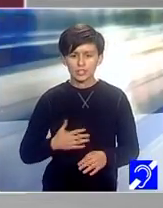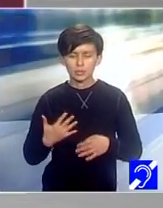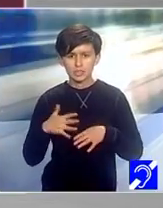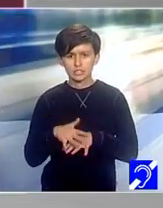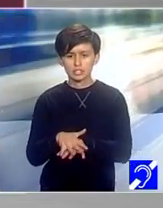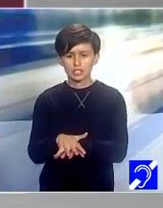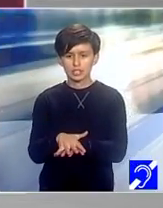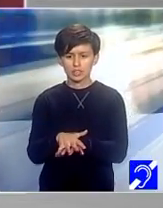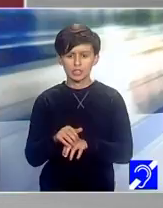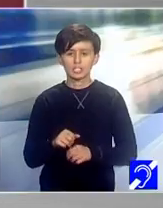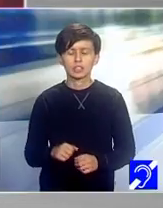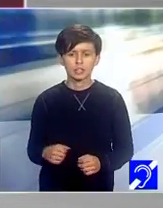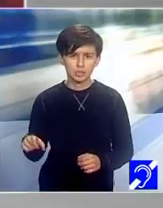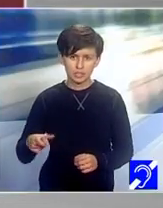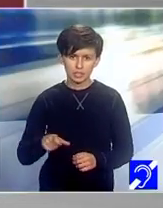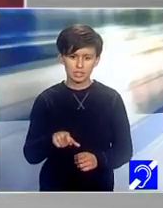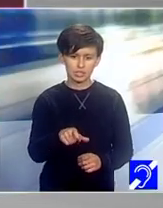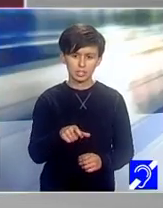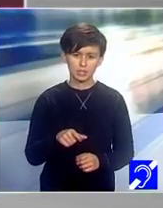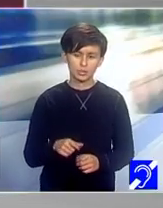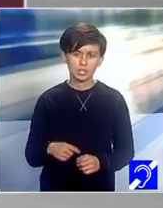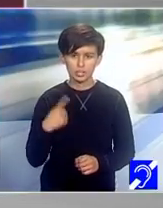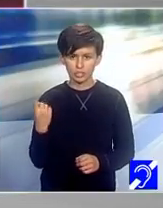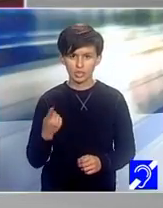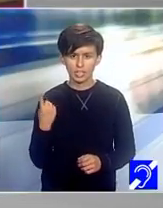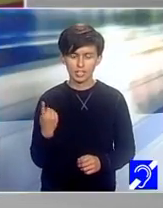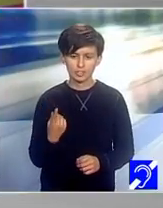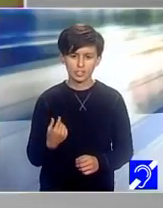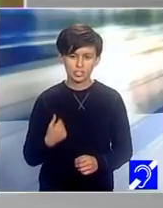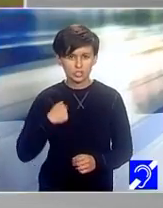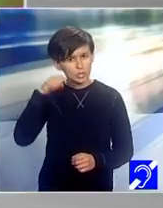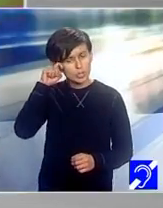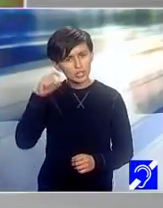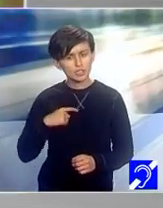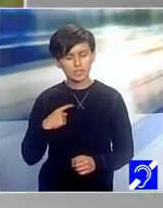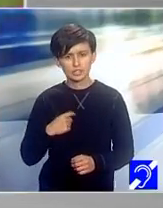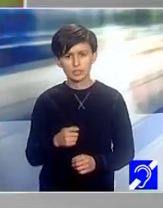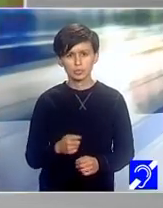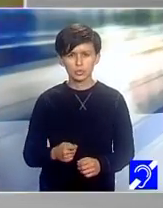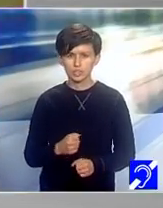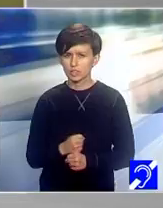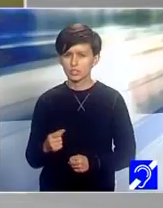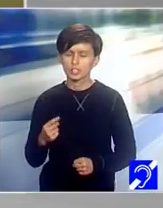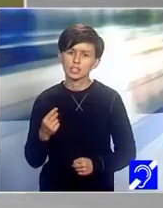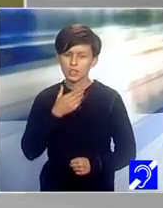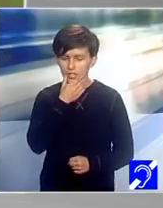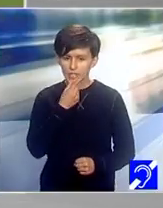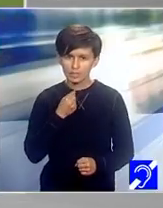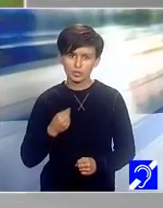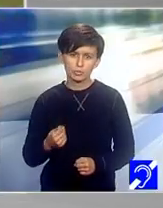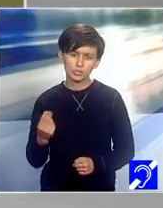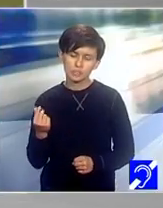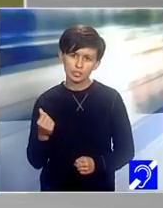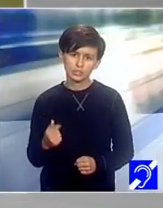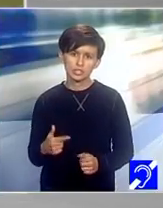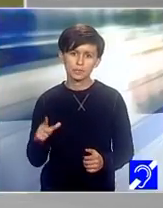să integrăm râul în oraș, care cred că este un proiect foarte frumos, costă aproximativ 25 de milioane de euro,